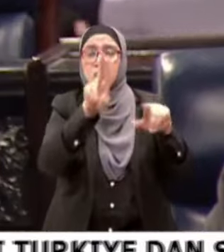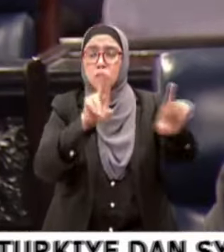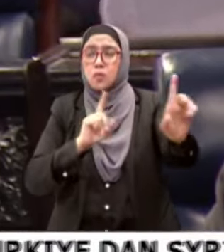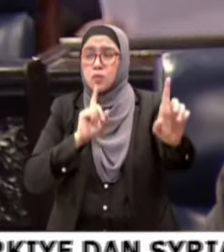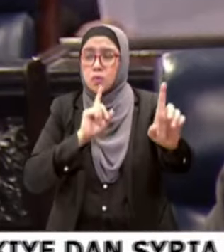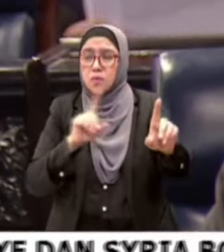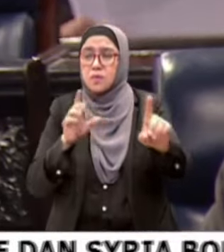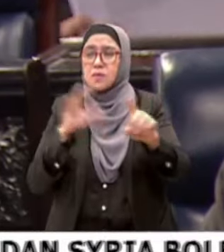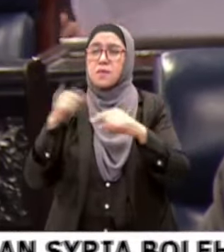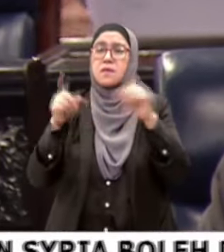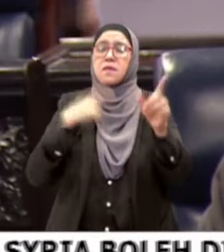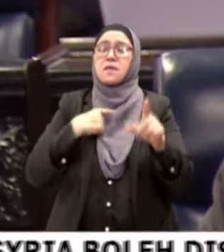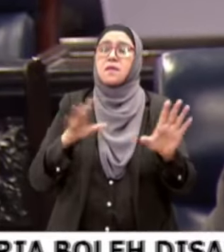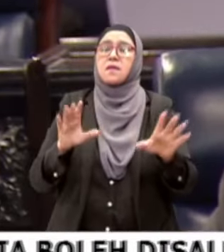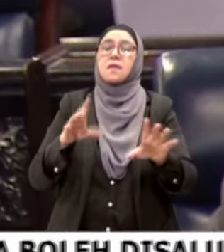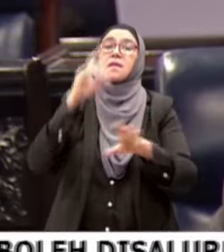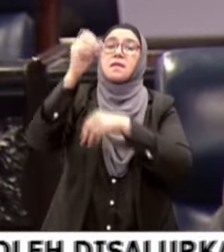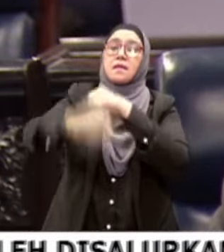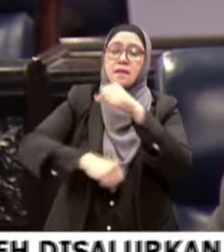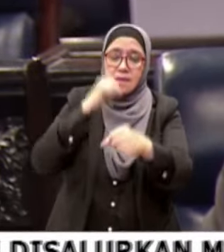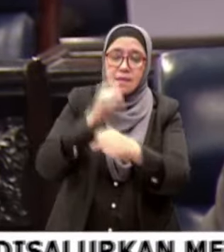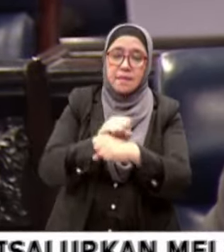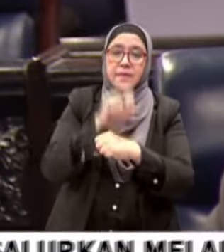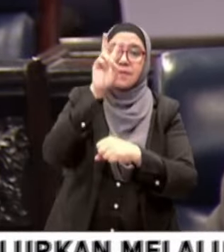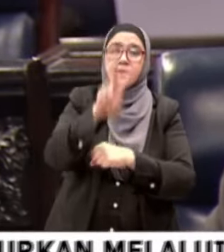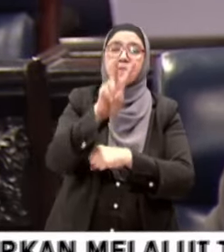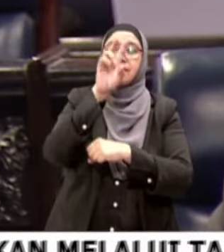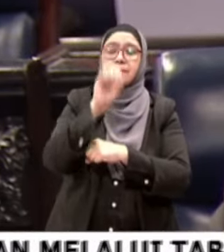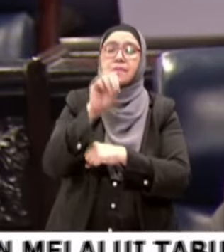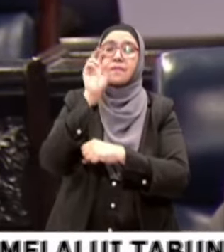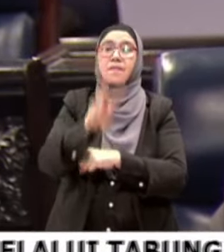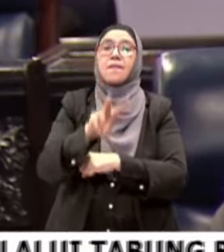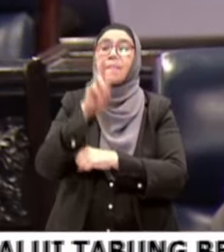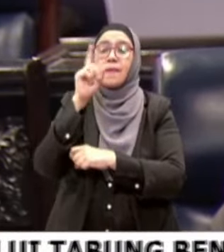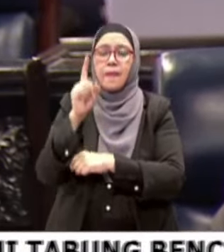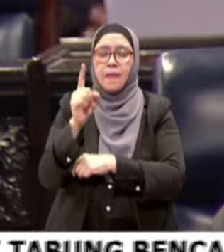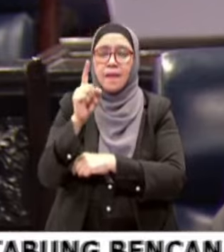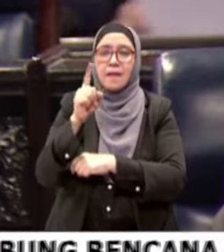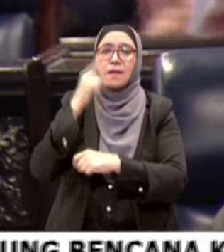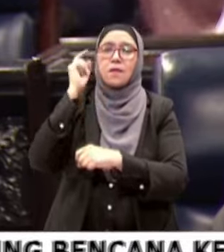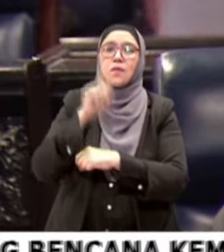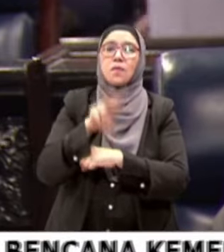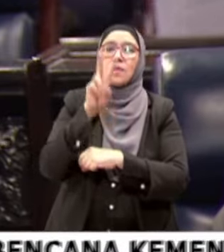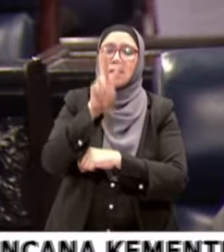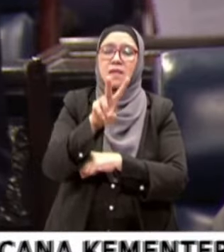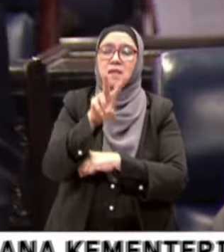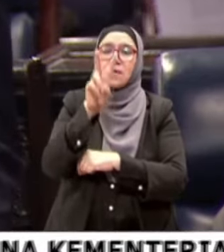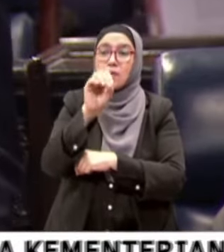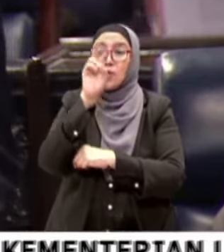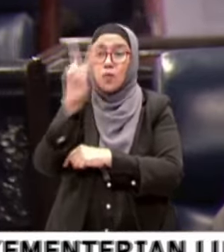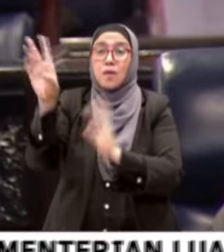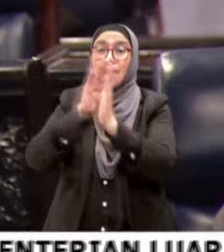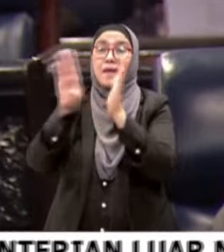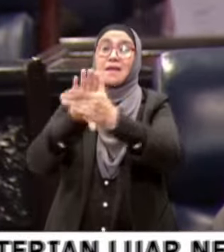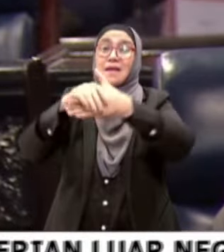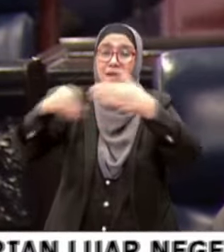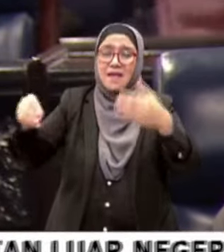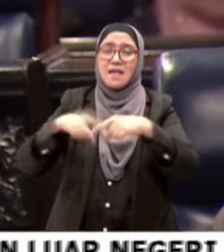tahun 2021 200 ini memang ada di jawaban tetapi saya berikan